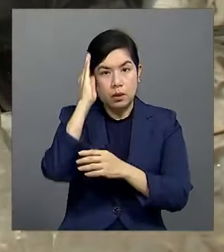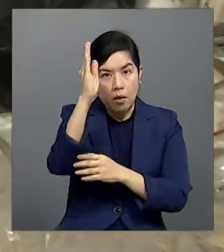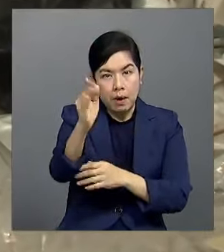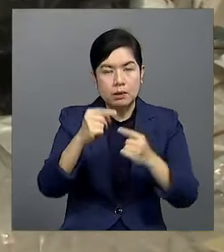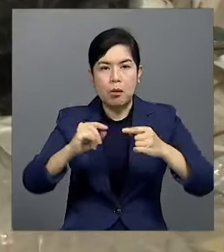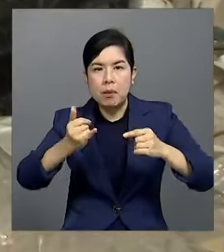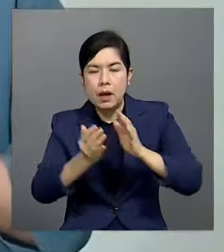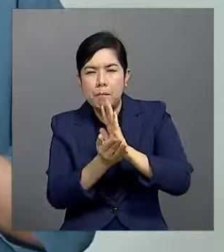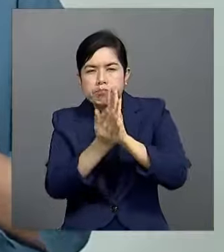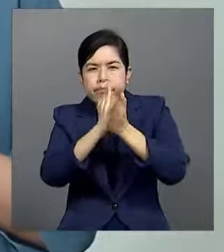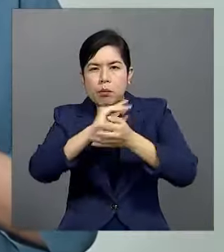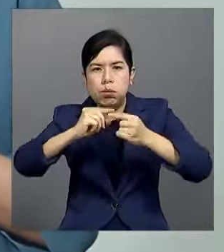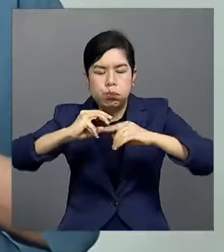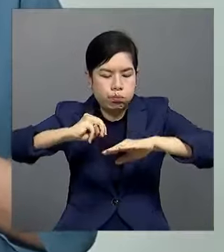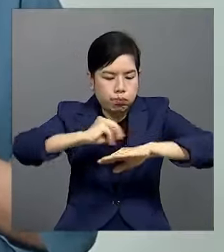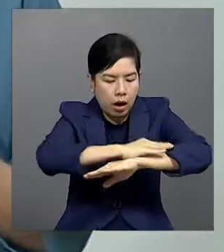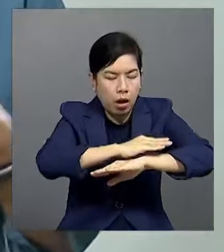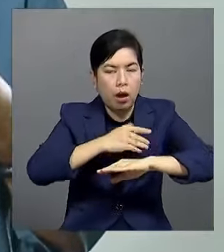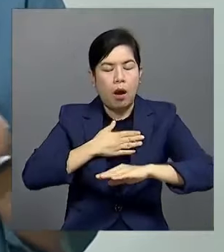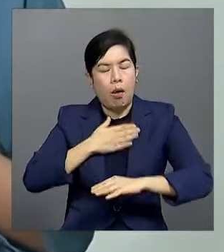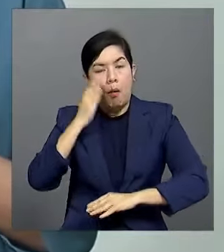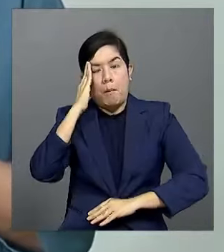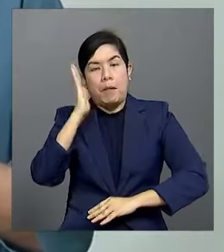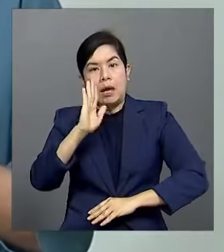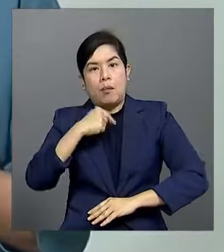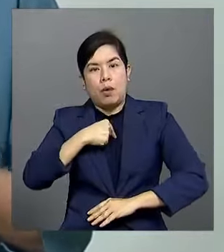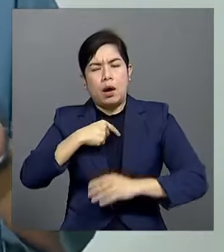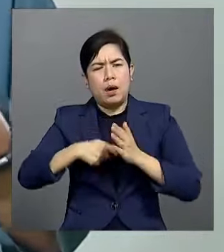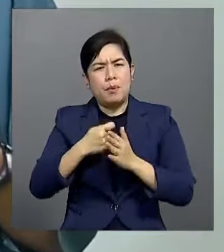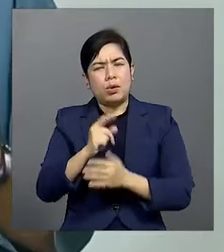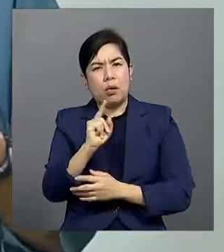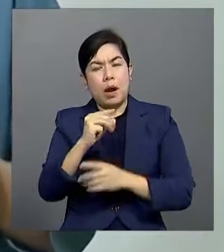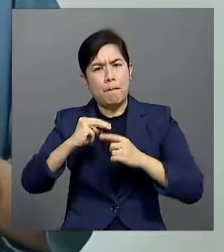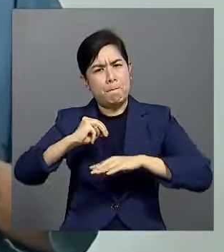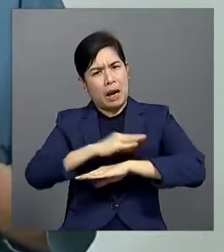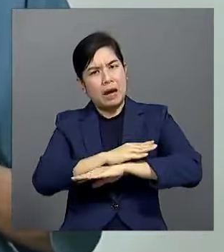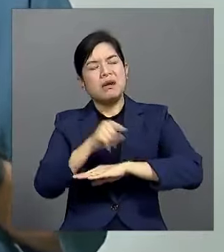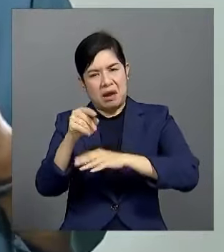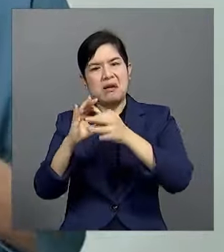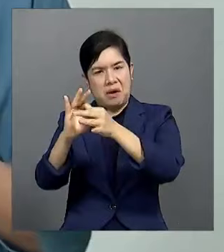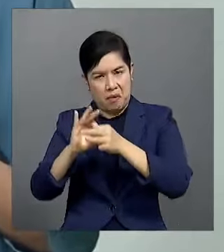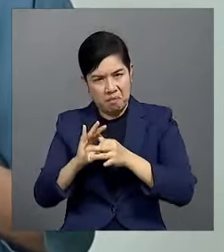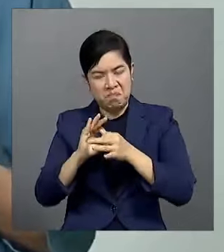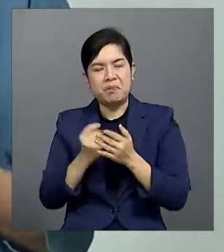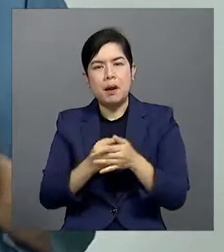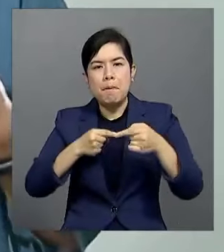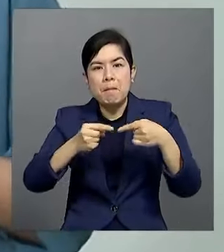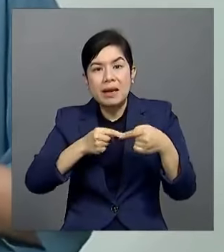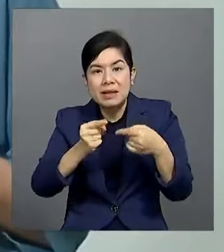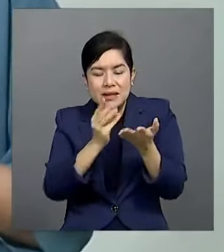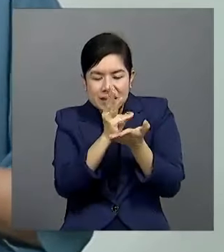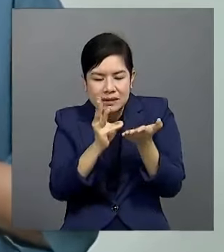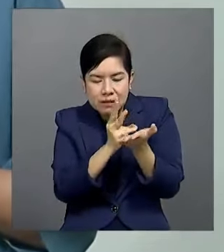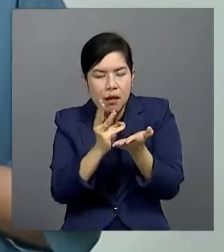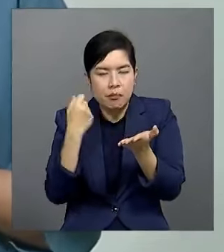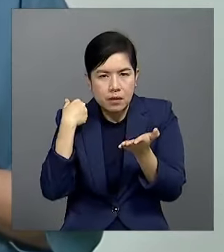พบว่าการเป็นมะเร็งโดยไม่ทราบสาเหตุมันสูงขึ้นนะคะหรือว่าการรบกวนฮอร์โมนต่างๆนะคะซึ่งตรงนี้ถ้าเราเลี่ย